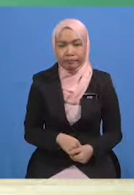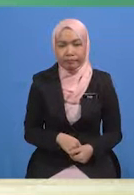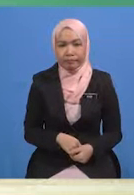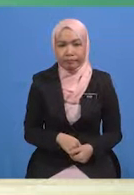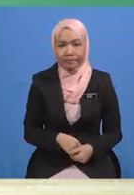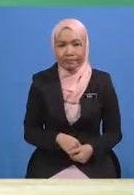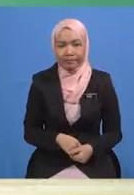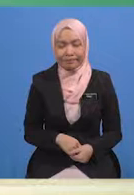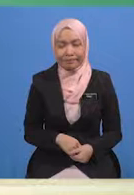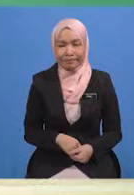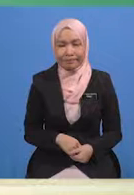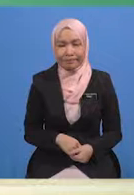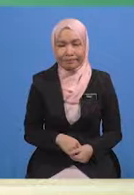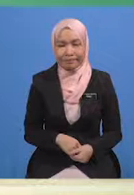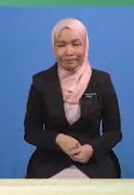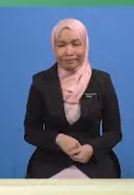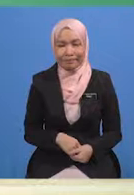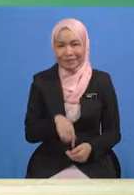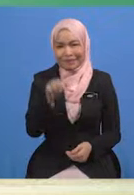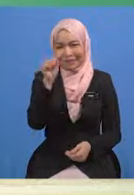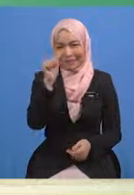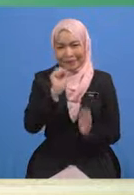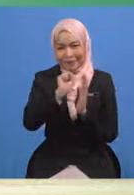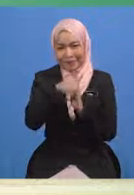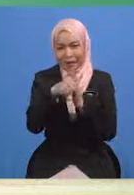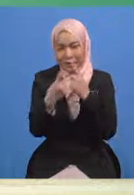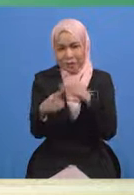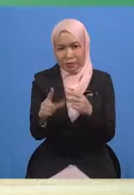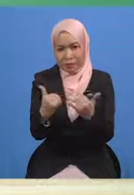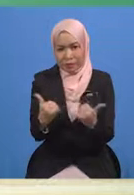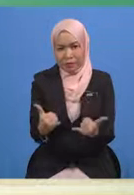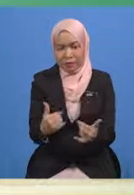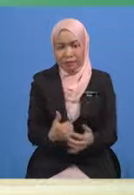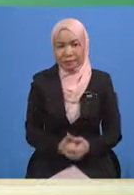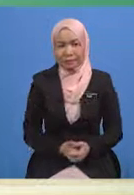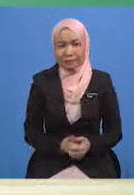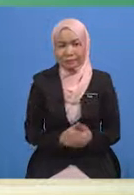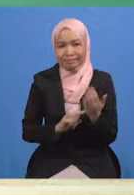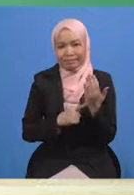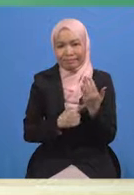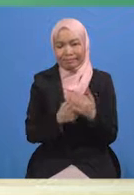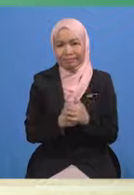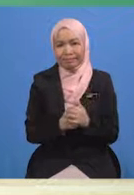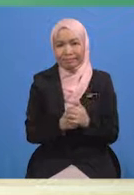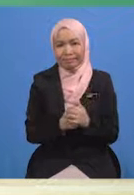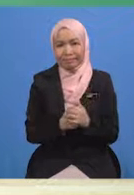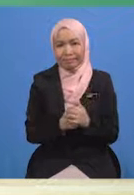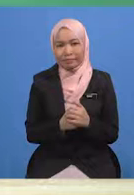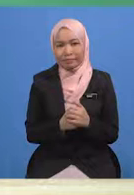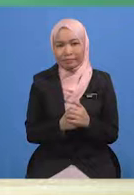Cikgu beri masa selama 10 saat untuk kamu menjawab.